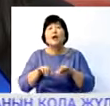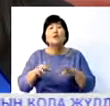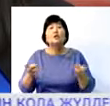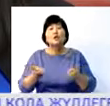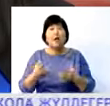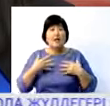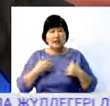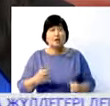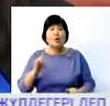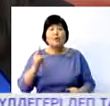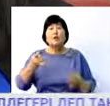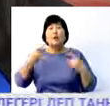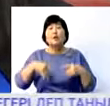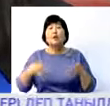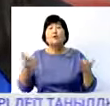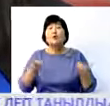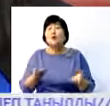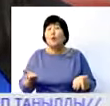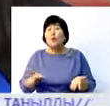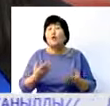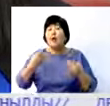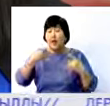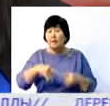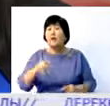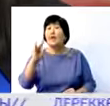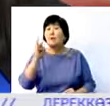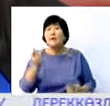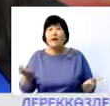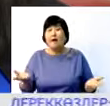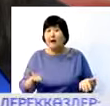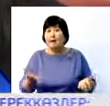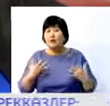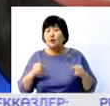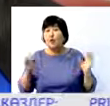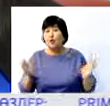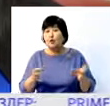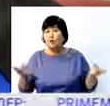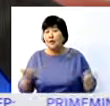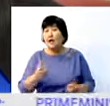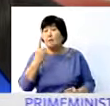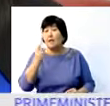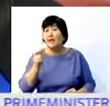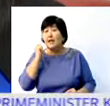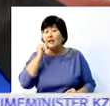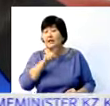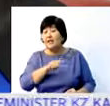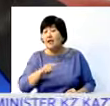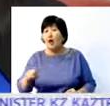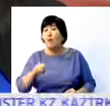баланы дүниеге алып келу үшін және де алып келген баланы қалай денсаулығын күтуіміз керек? Бір жасқа дейінгі